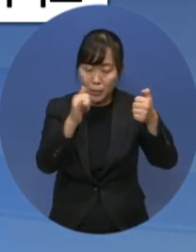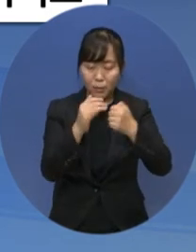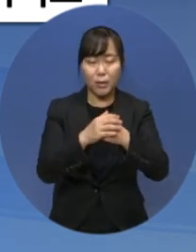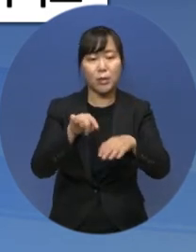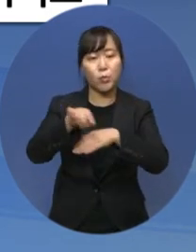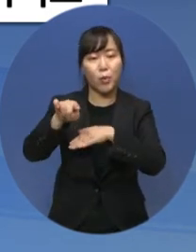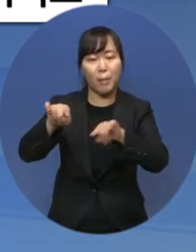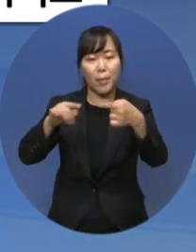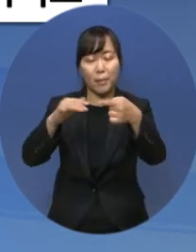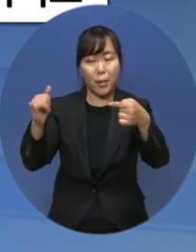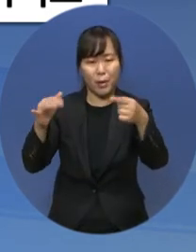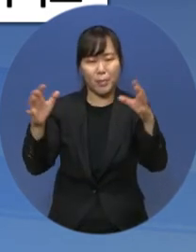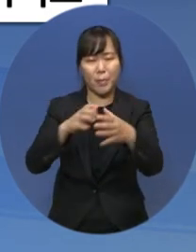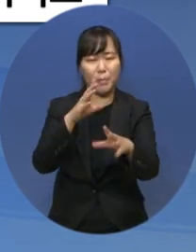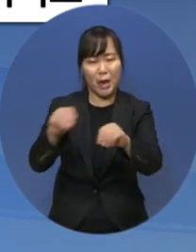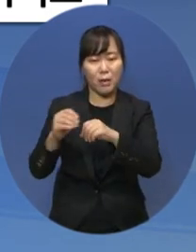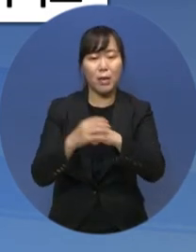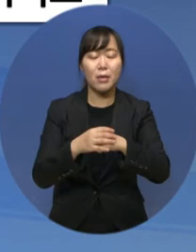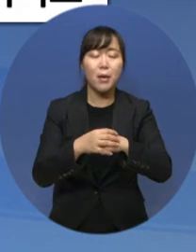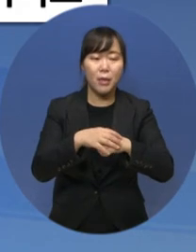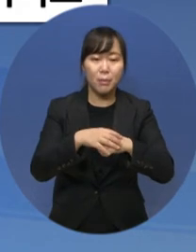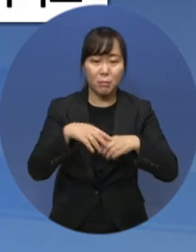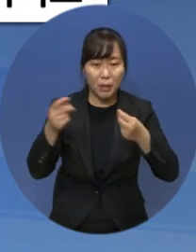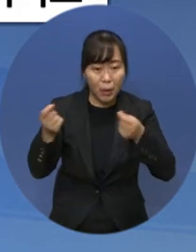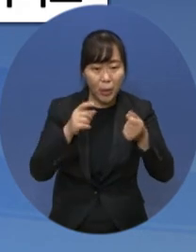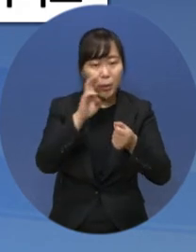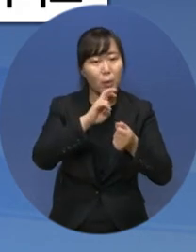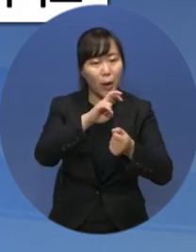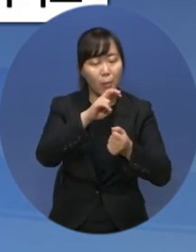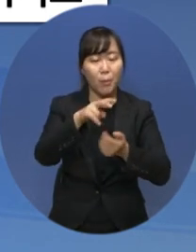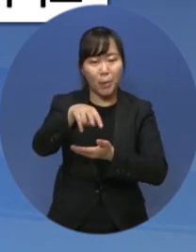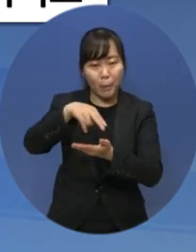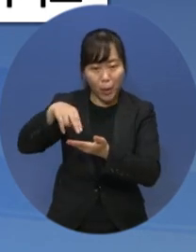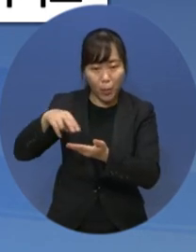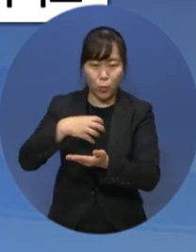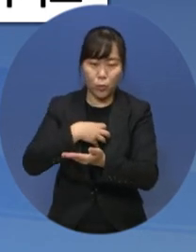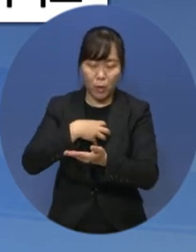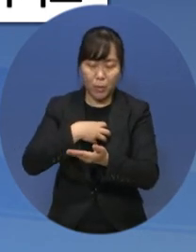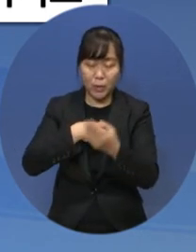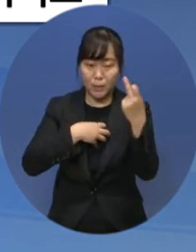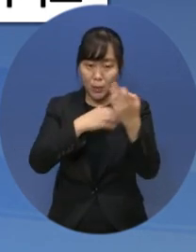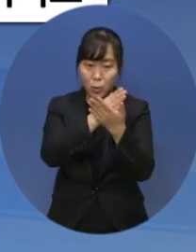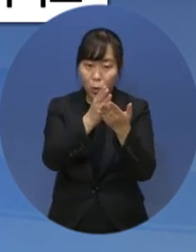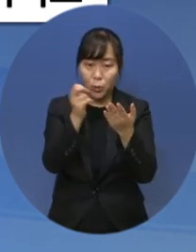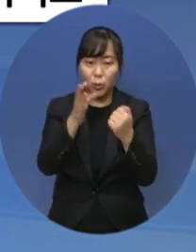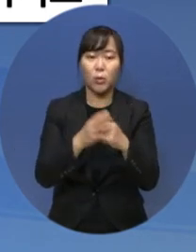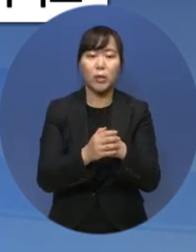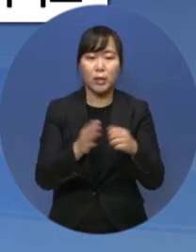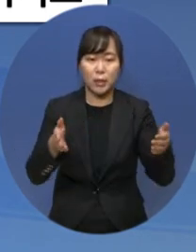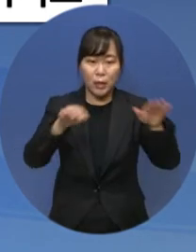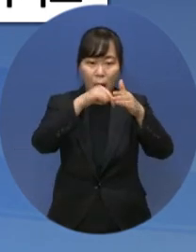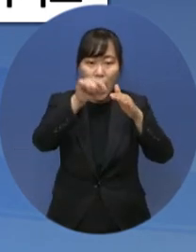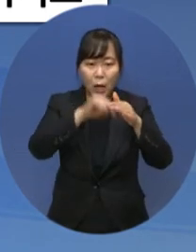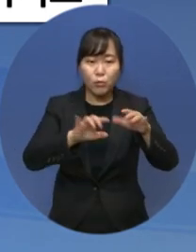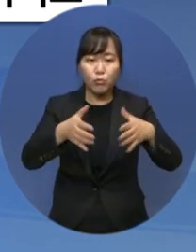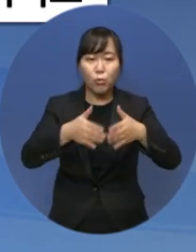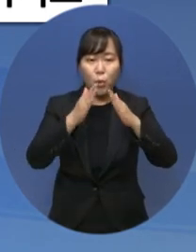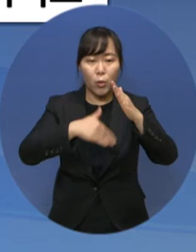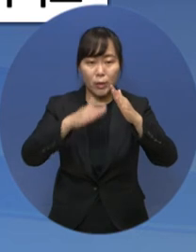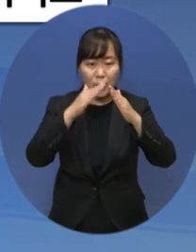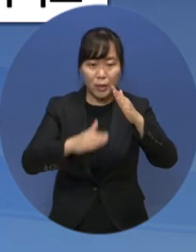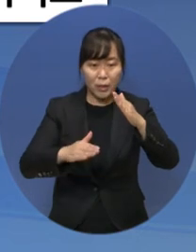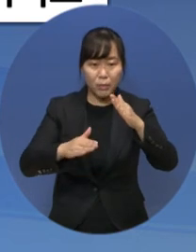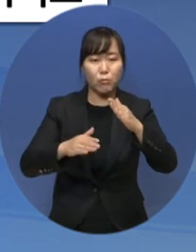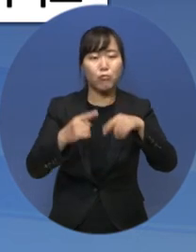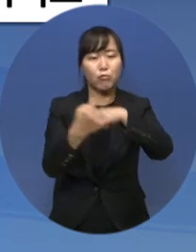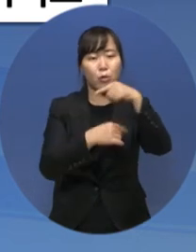이상의 집합금지, 클럽과 노래연습장, 뷔페 등 고위험 시설 12종과 실내 국공립시설의 운영